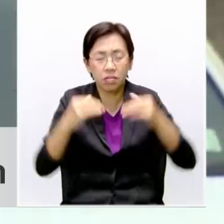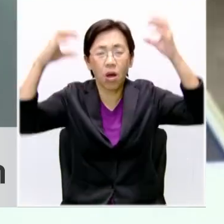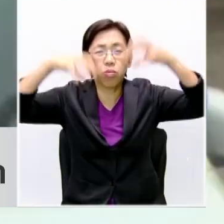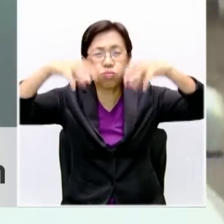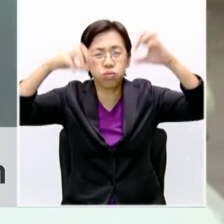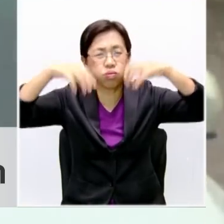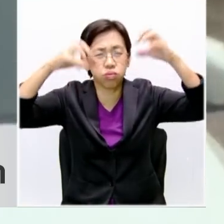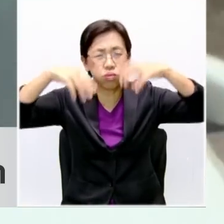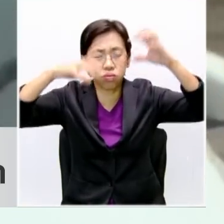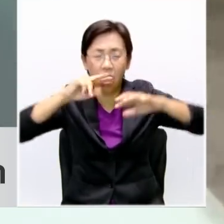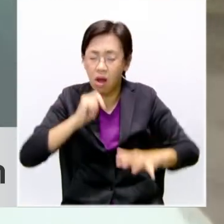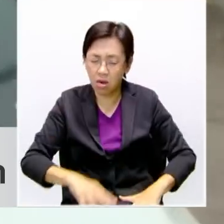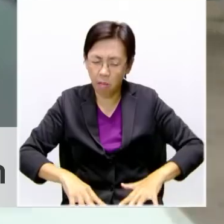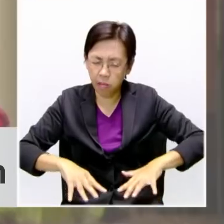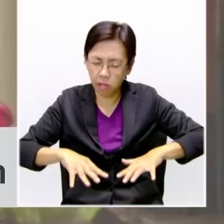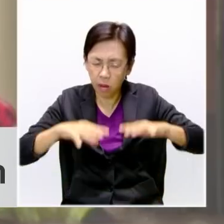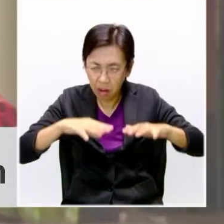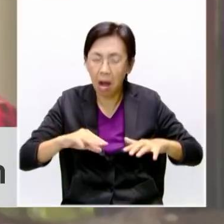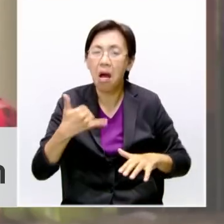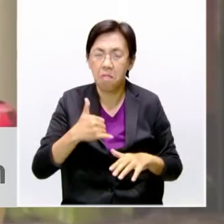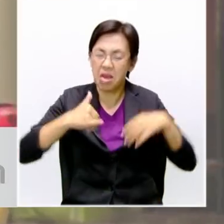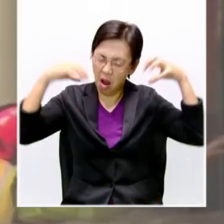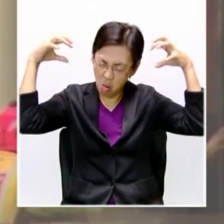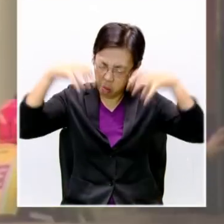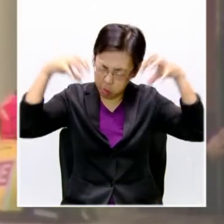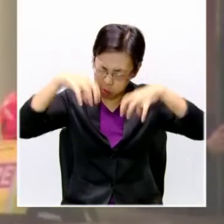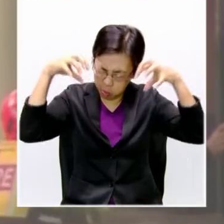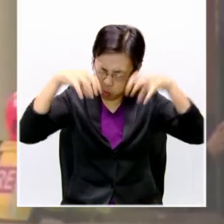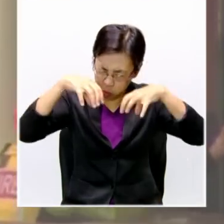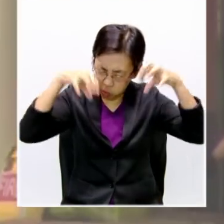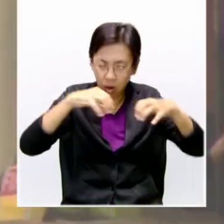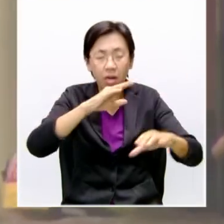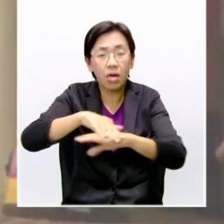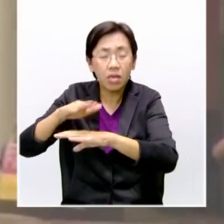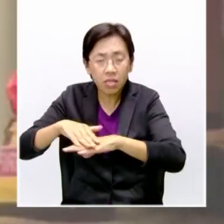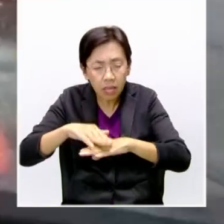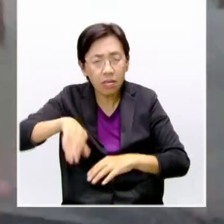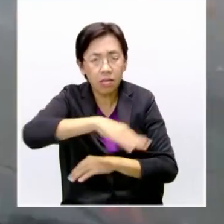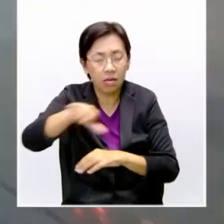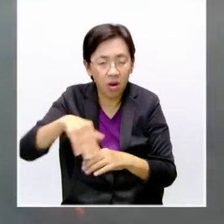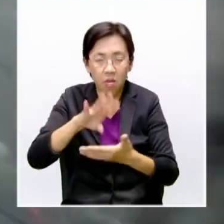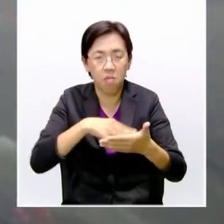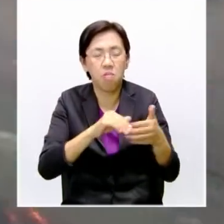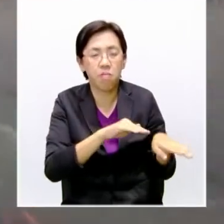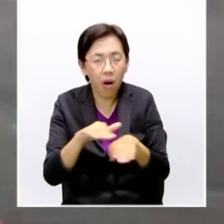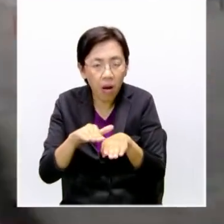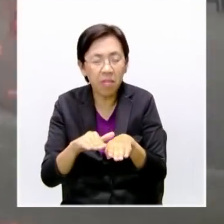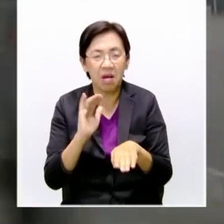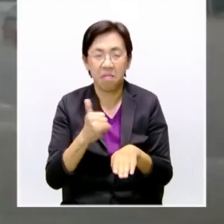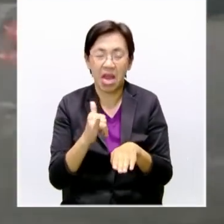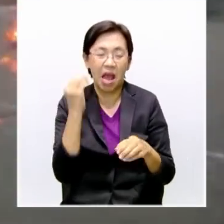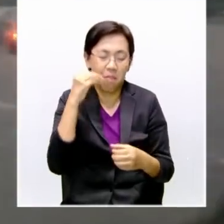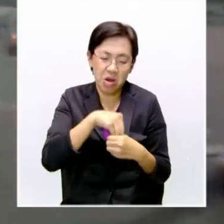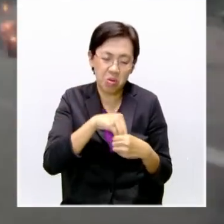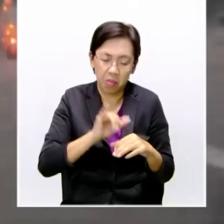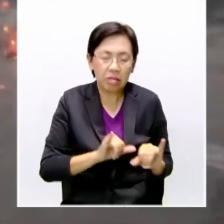นตกหนักน้ำท่วมจะเลวร้ายลงไปอีกนะคะก็มีการเตือนประชาชนให้เตรียมพร้อมรับมือรวมถึงการอพยพออกจากบ้